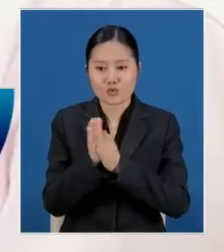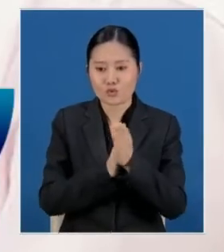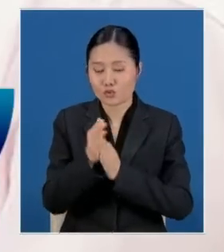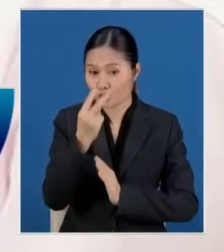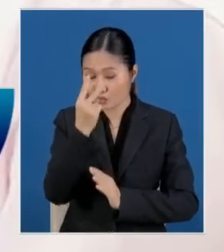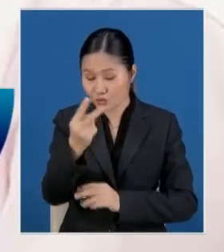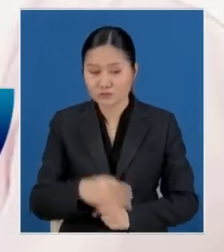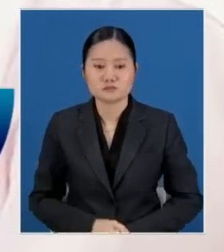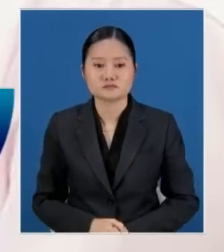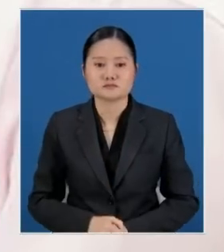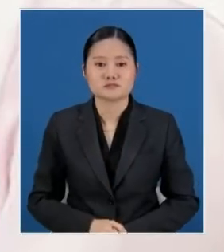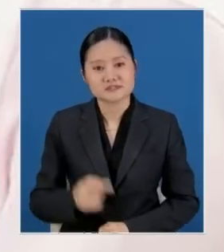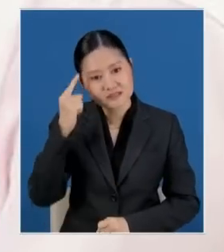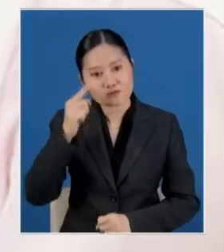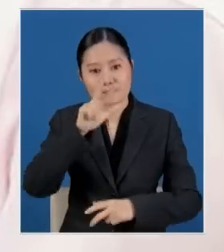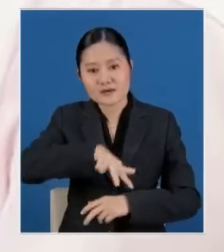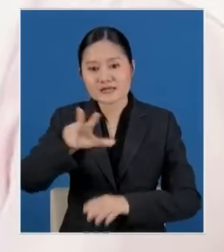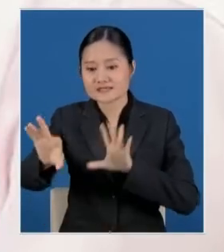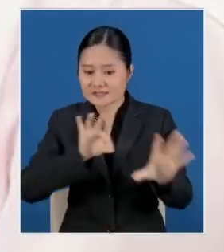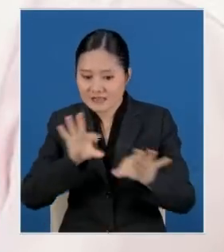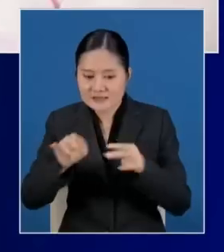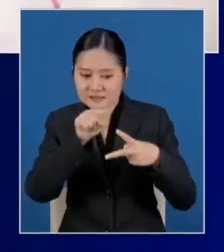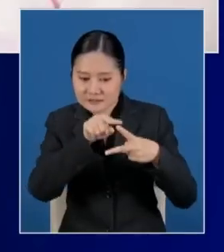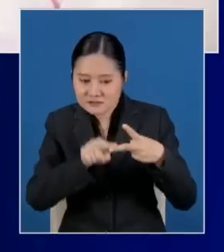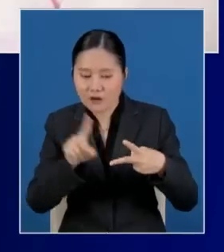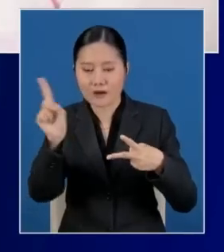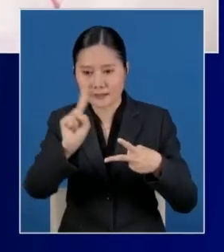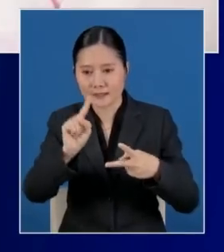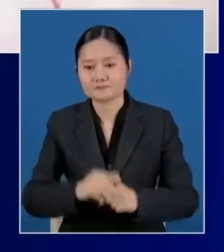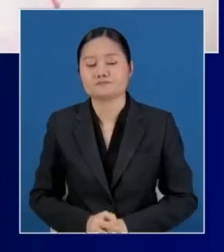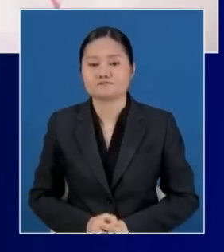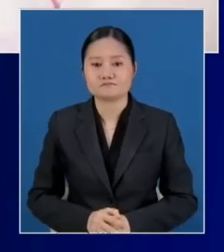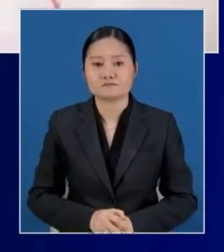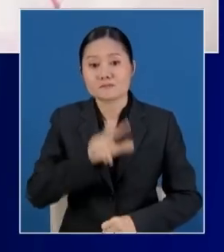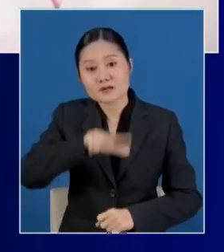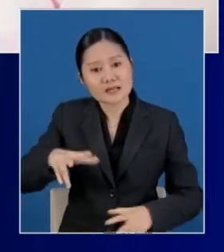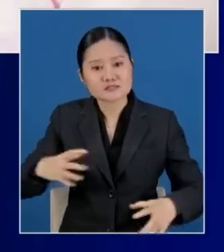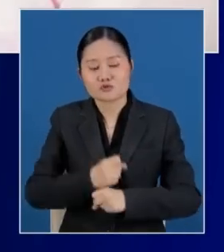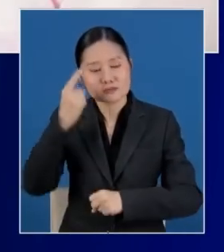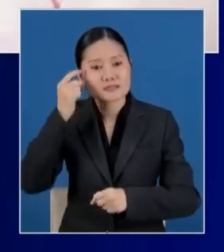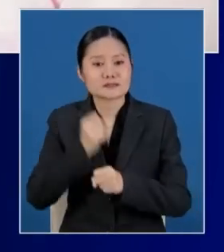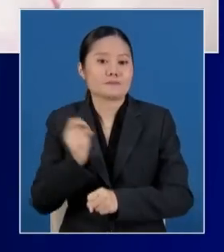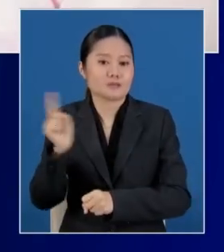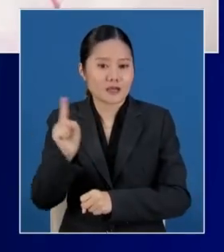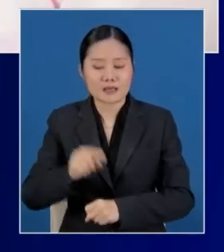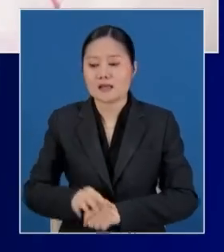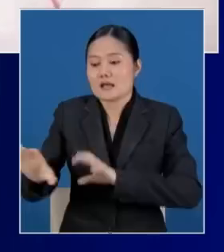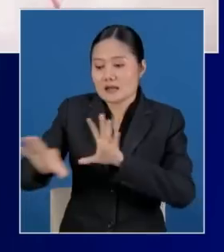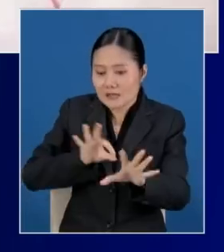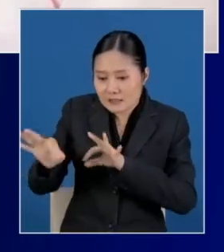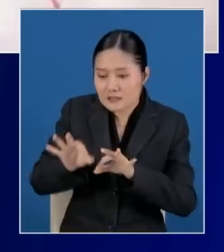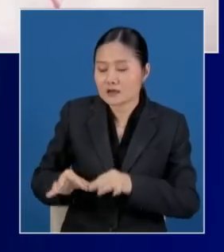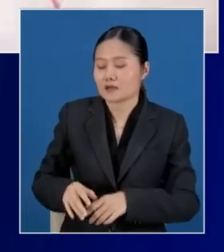หวยจะออกทางไหนและทาง2แพร่งนี้เพื่อไทยจะเอายังไงระหว่างดูดงูเห่ากับส